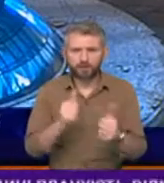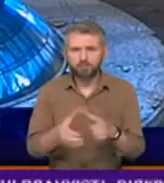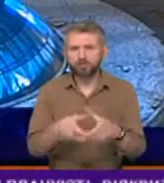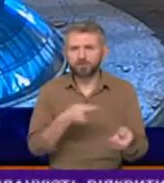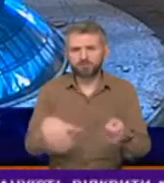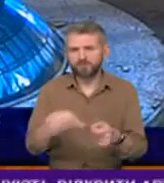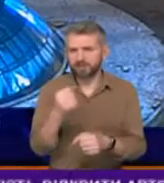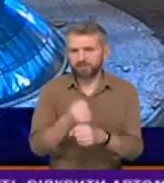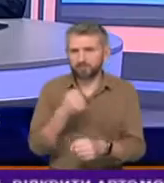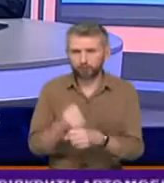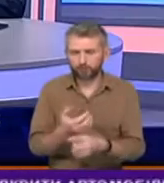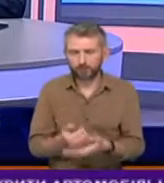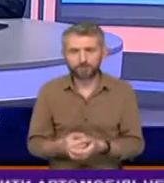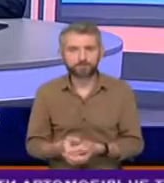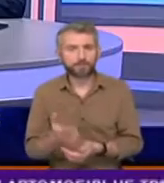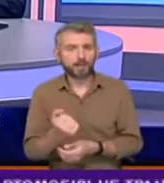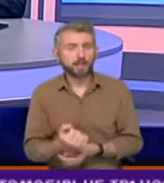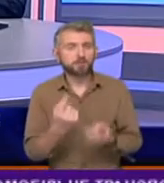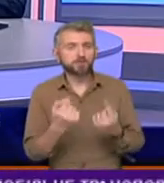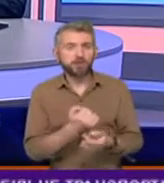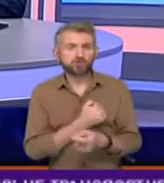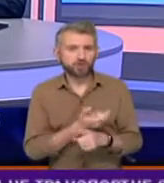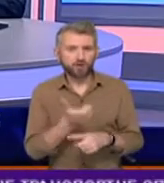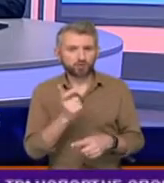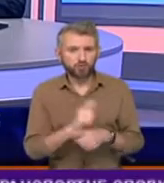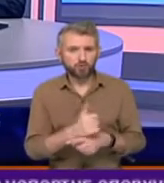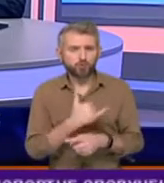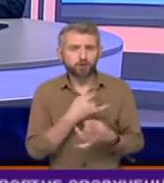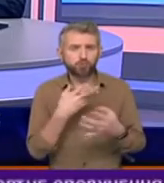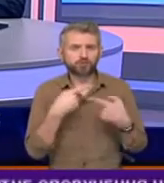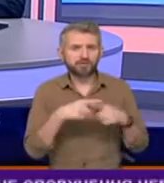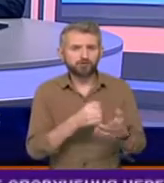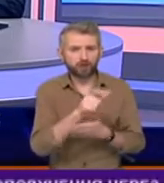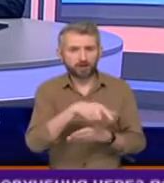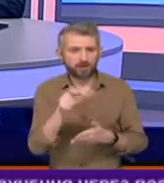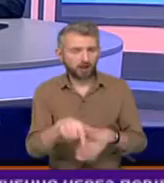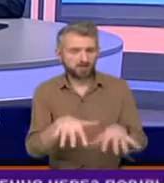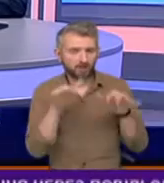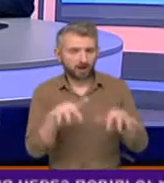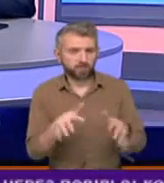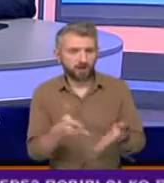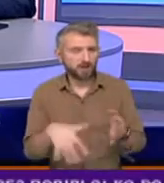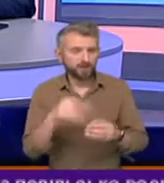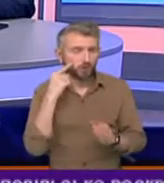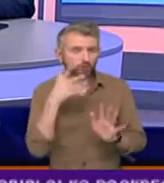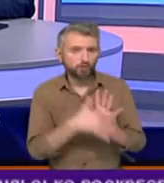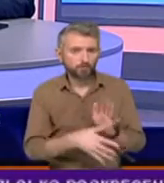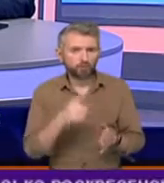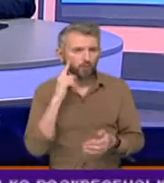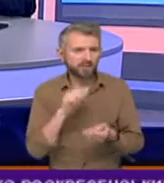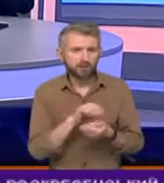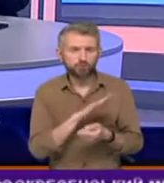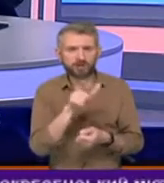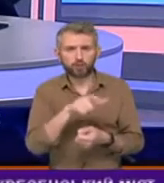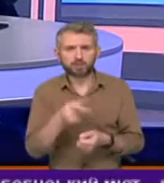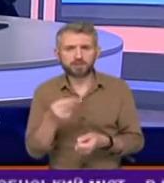все відпрацюють. Так, так, так, на превеликий жаль, дуже, та буде просто технічних кандидатів велетенська кількість. Ну, всі ми розуміємо, що не дурні люди заплатили